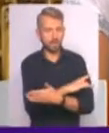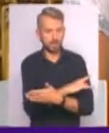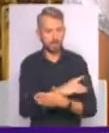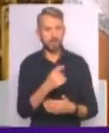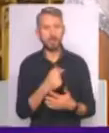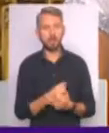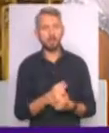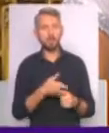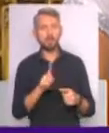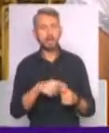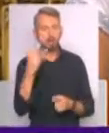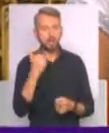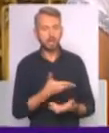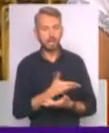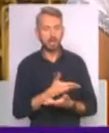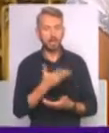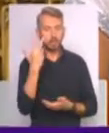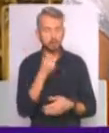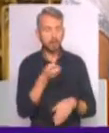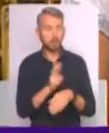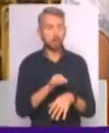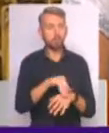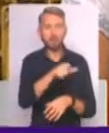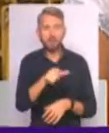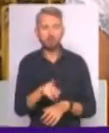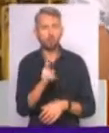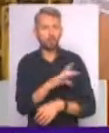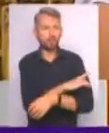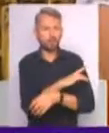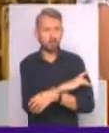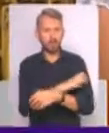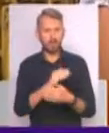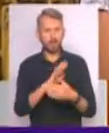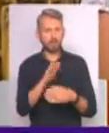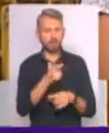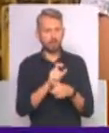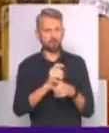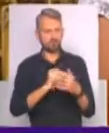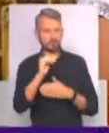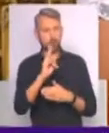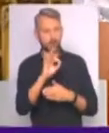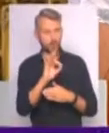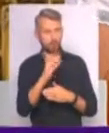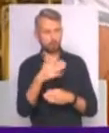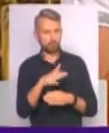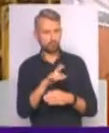Поэтому, когда приходят пациенты, у которых давление не очень высокое, пограничное, скажем